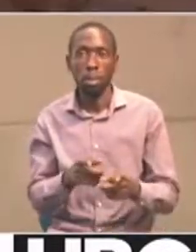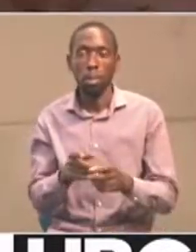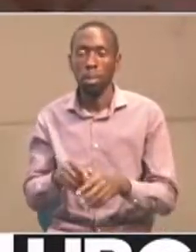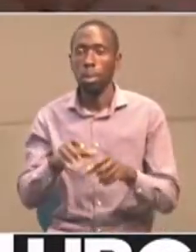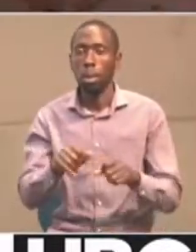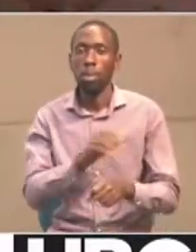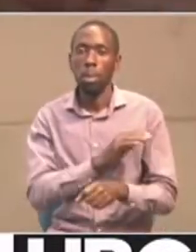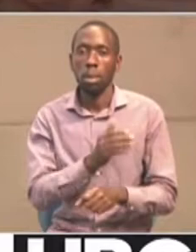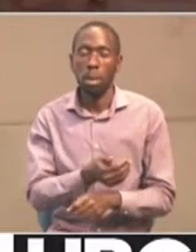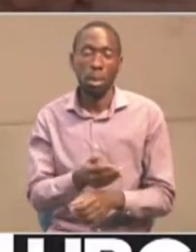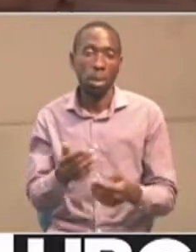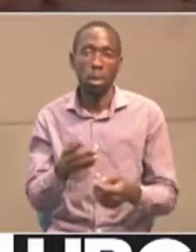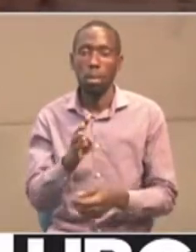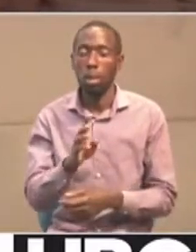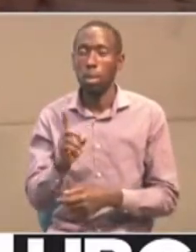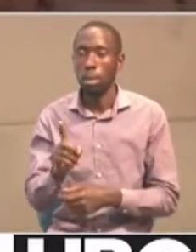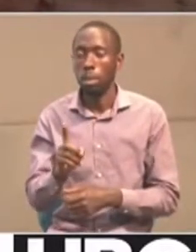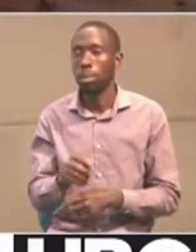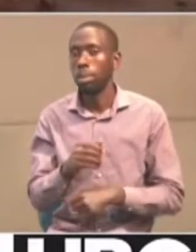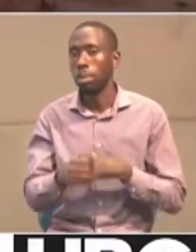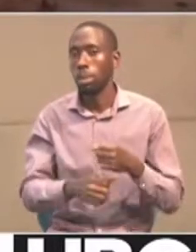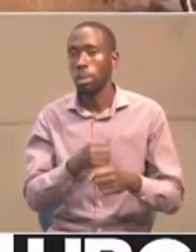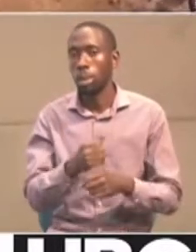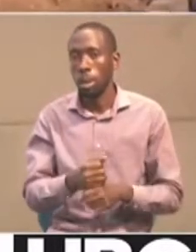kati liwezezza emyaka namugumu era n'emikolo